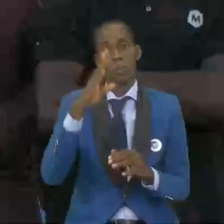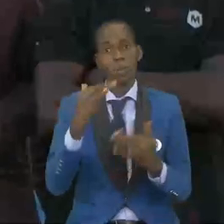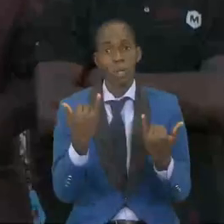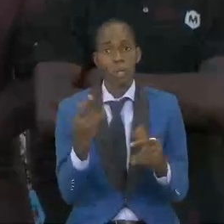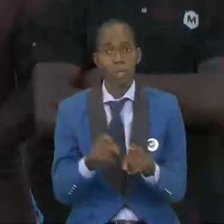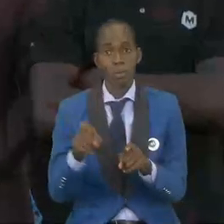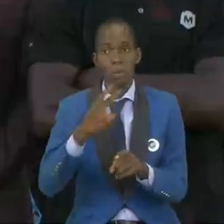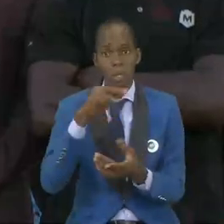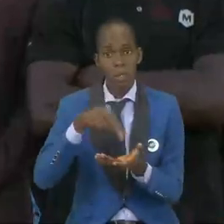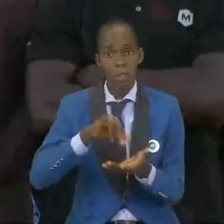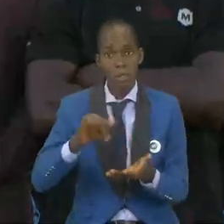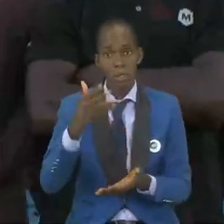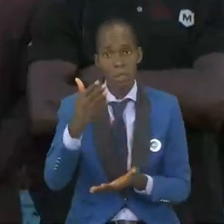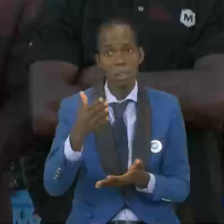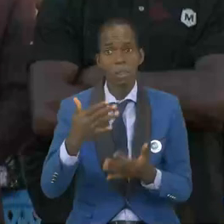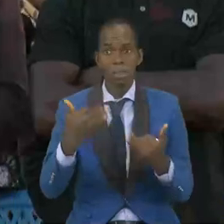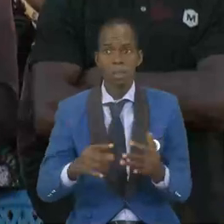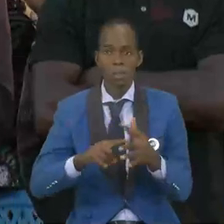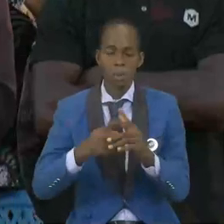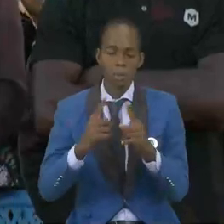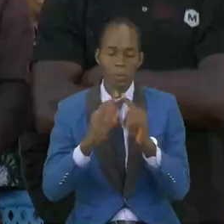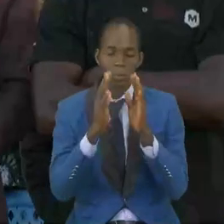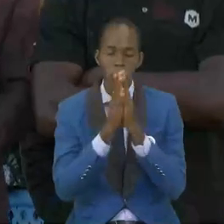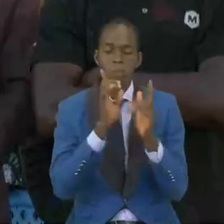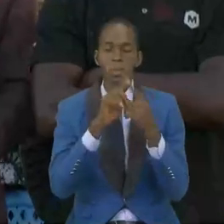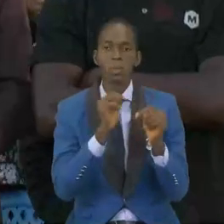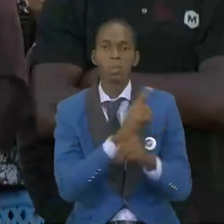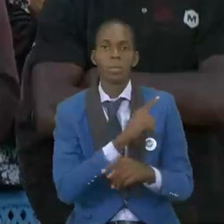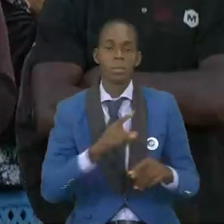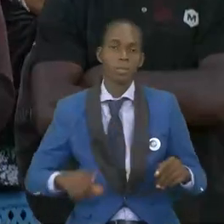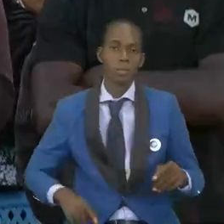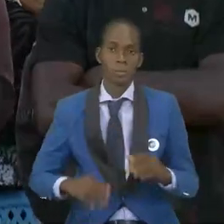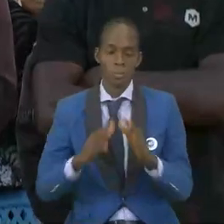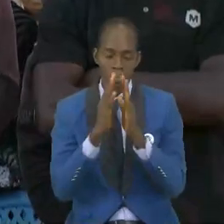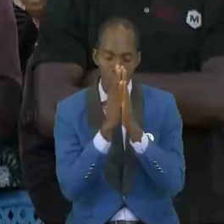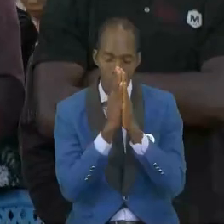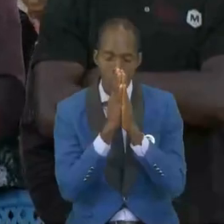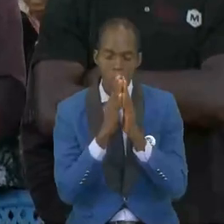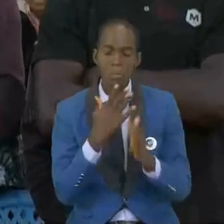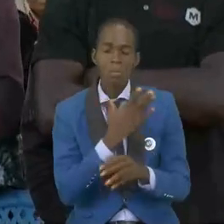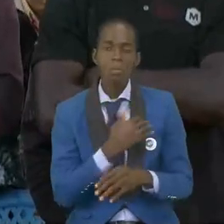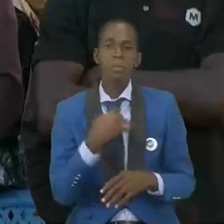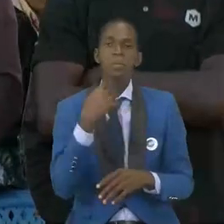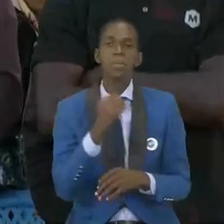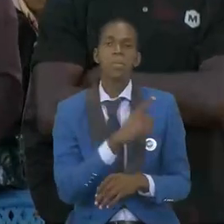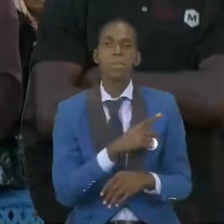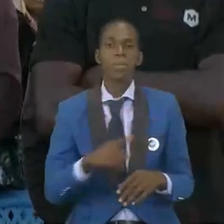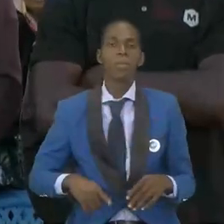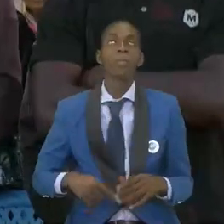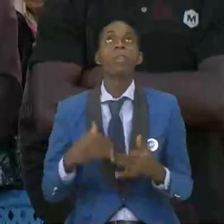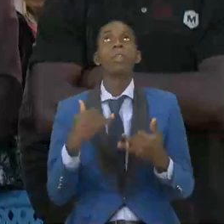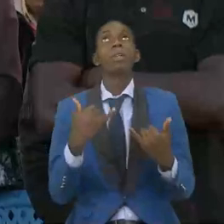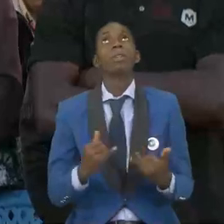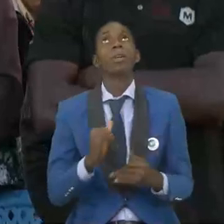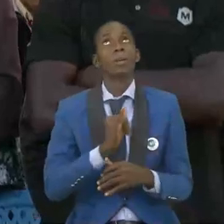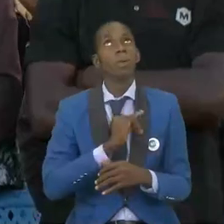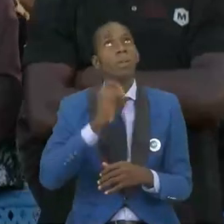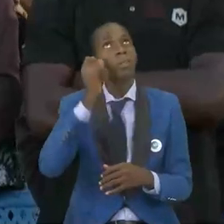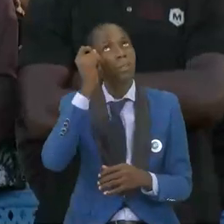Maintenant, comme tu te mets debout, tu vas parler à Dieu dans la prière. Prie et parle à Dieu maintenant. Seigneur, je comprends